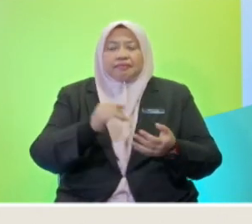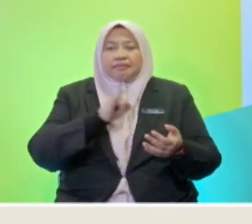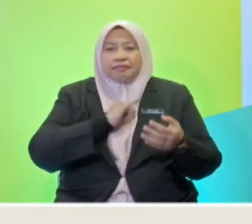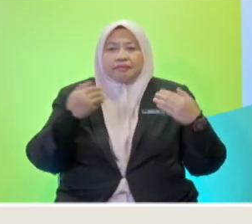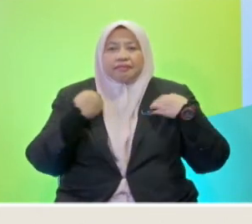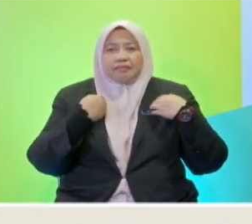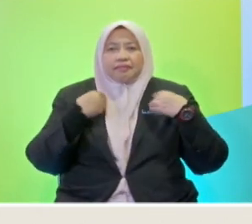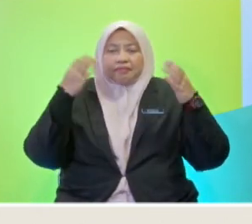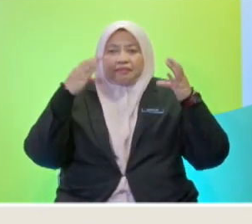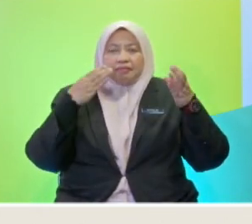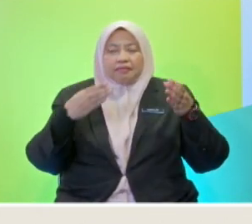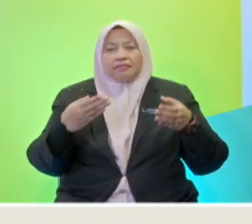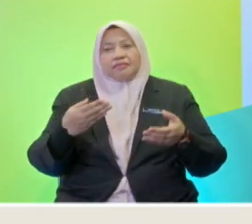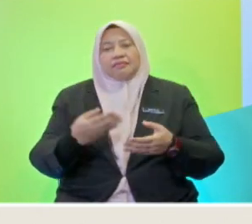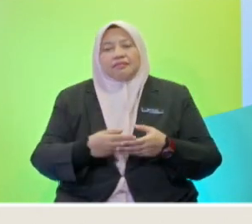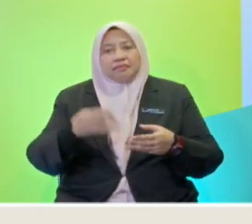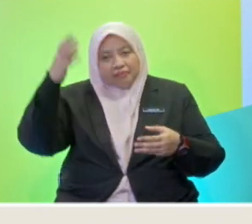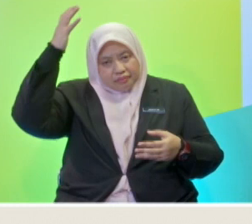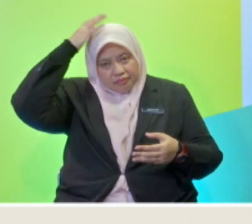bagi wanita